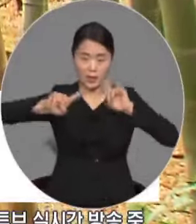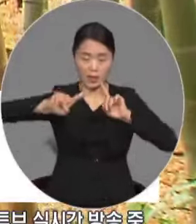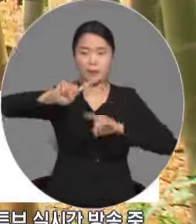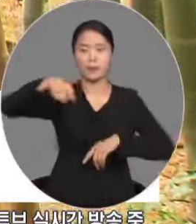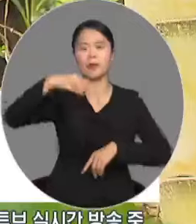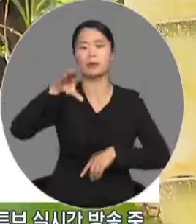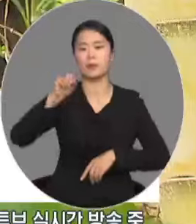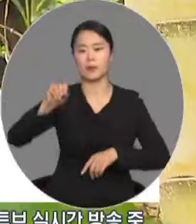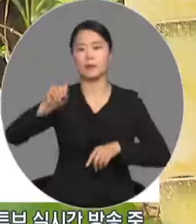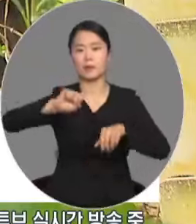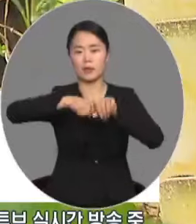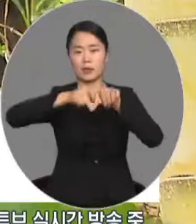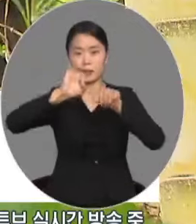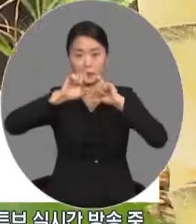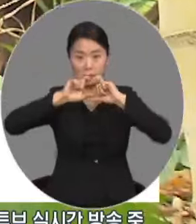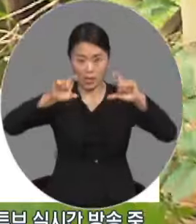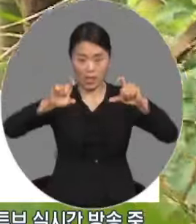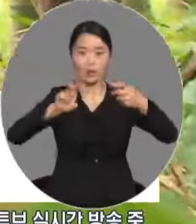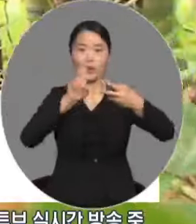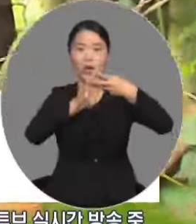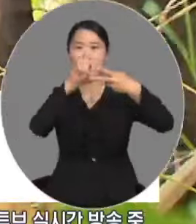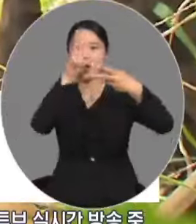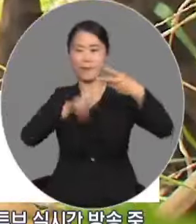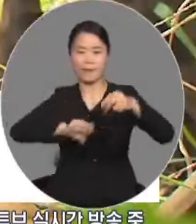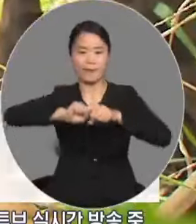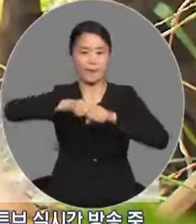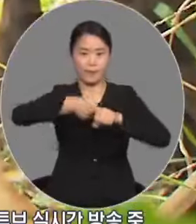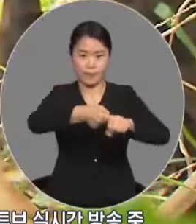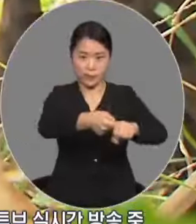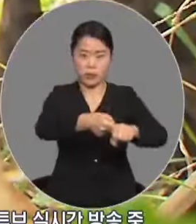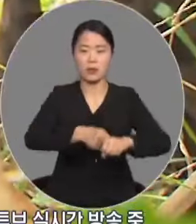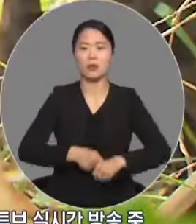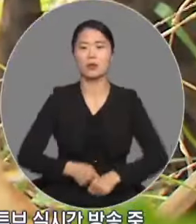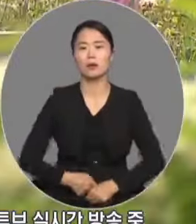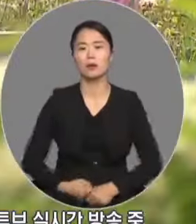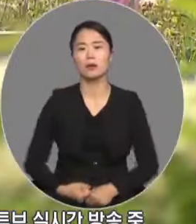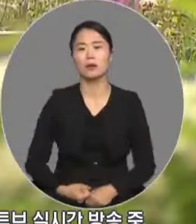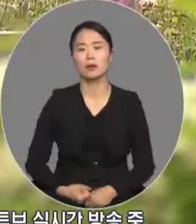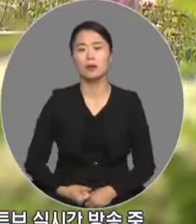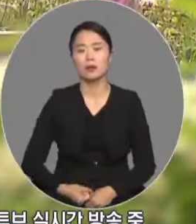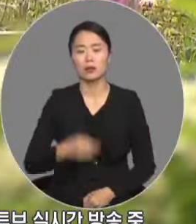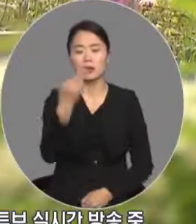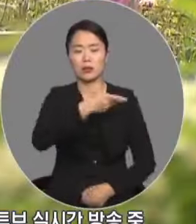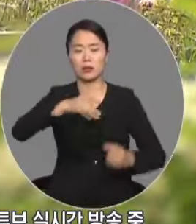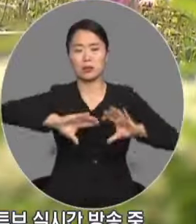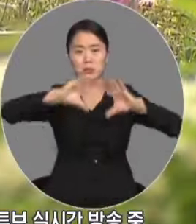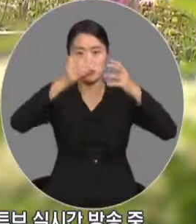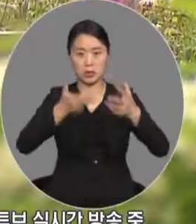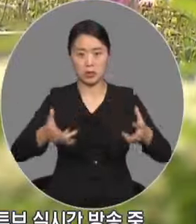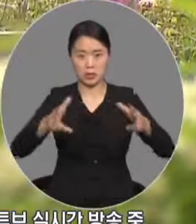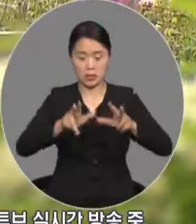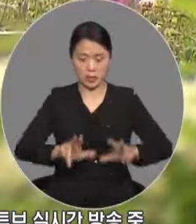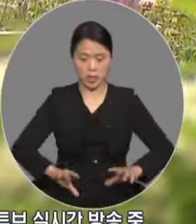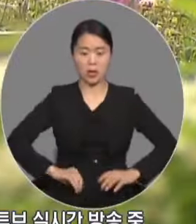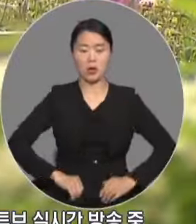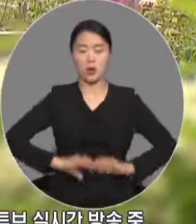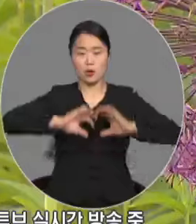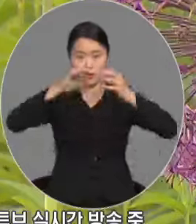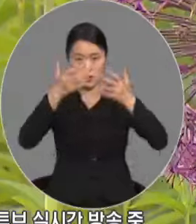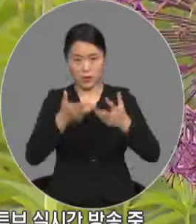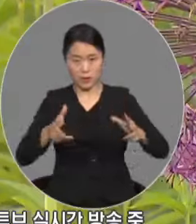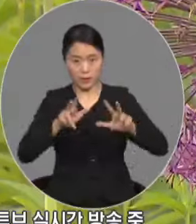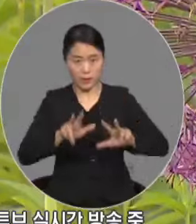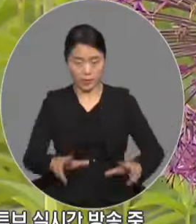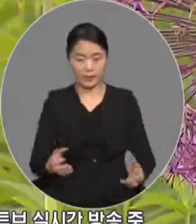과태료가 부과되고 형법으로도 처벌받을 수 있습니다. 태화강 국가정원이 국제정원박람회